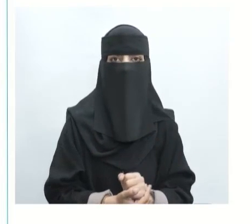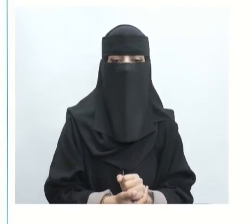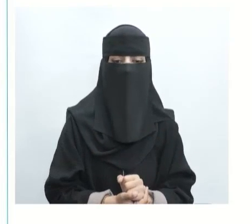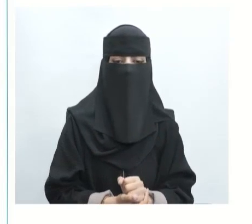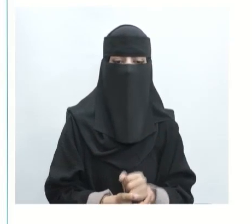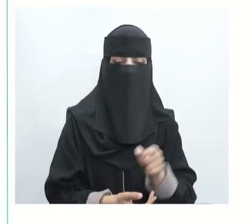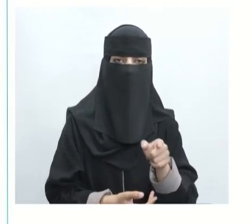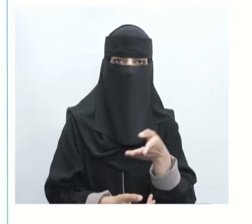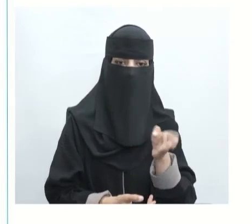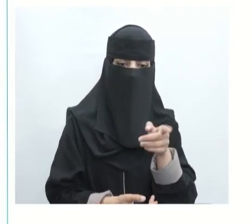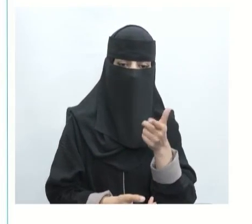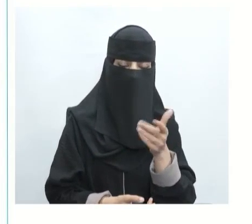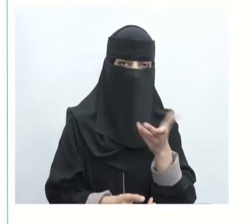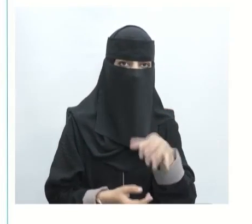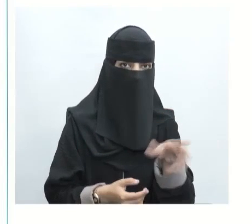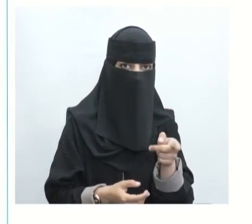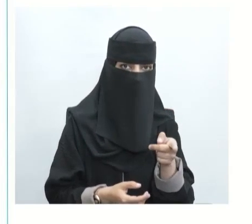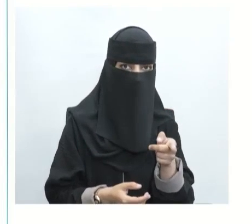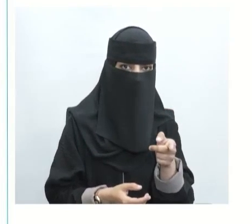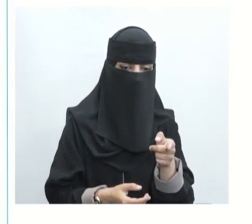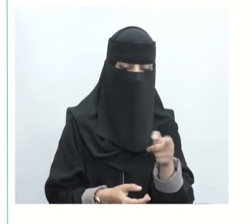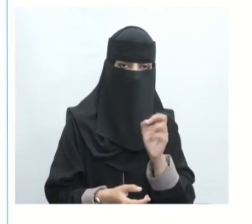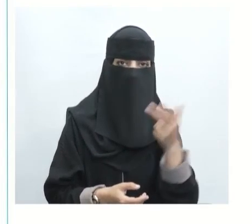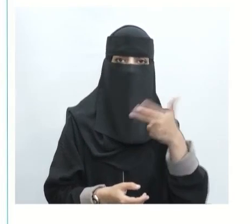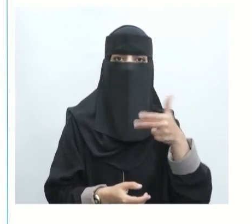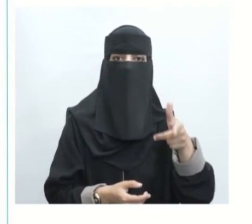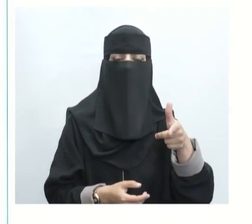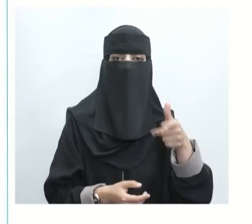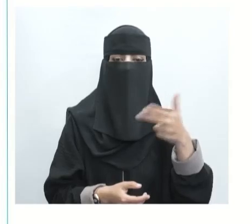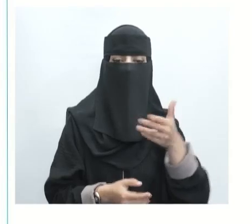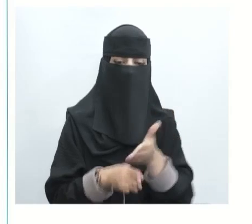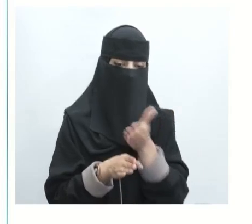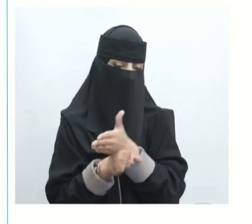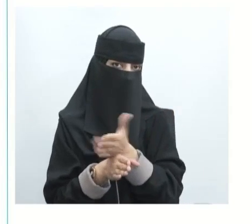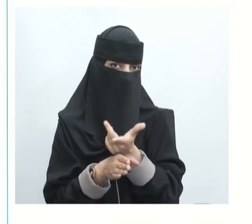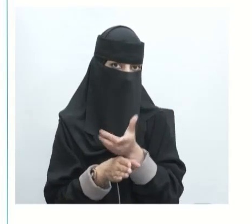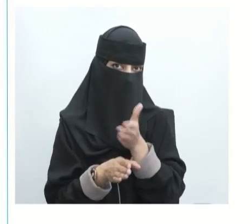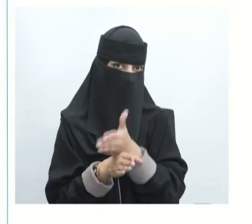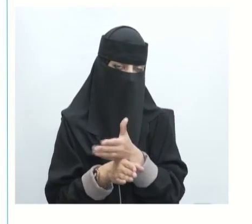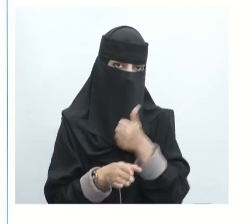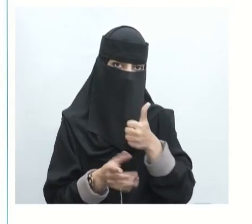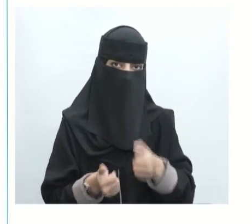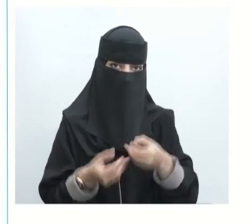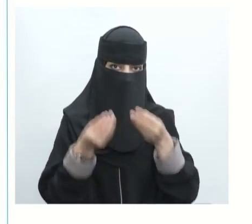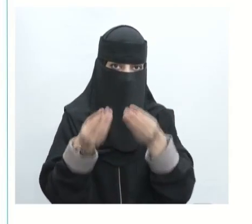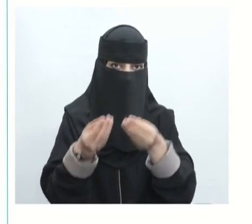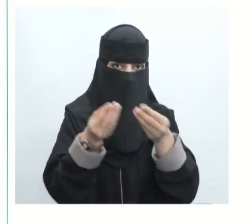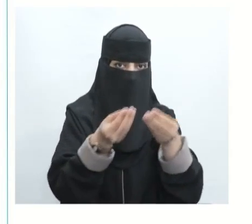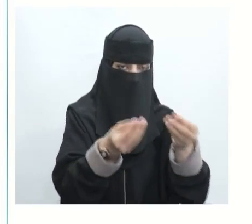خرج من حكم ماذا؟ ما قبلها. ما هو حكم ما قبلها؟ من الذي تسلم